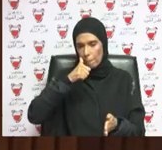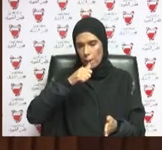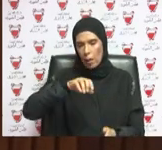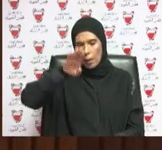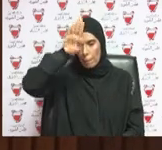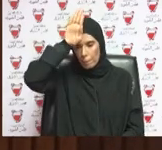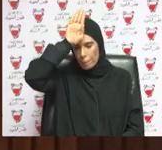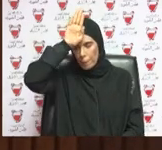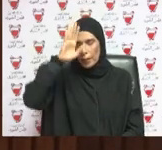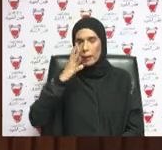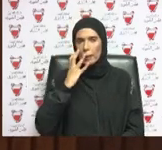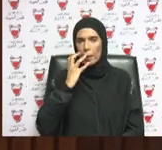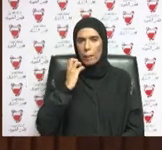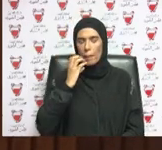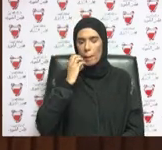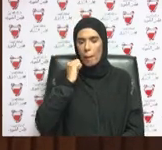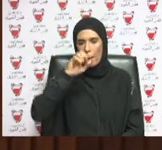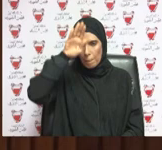الجلالة الملك المفدى